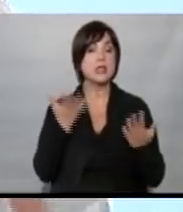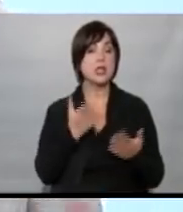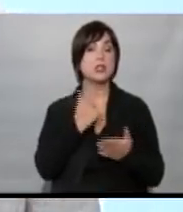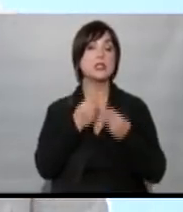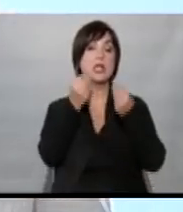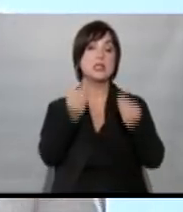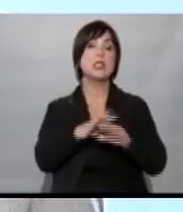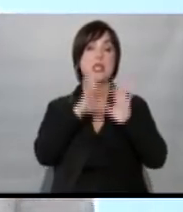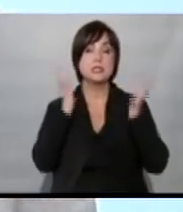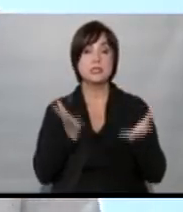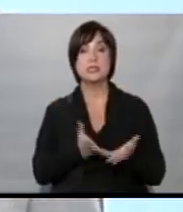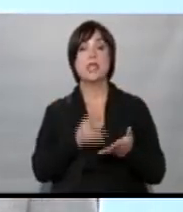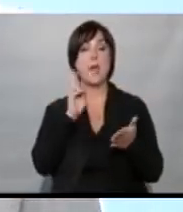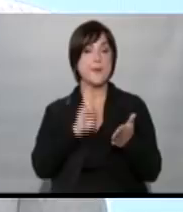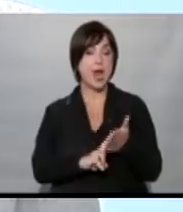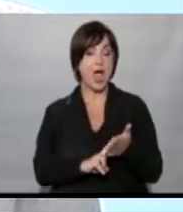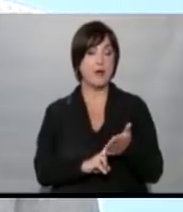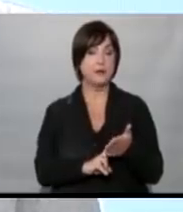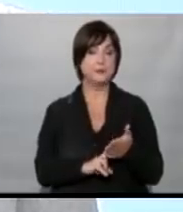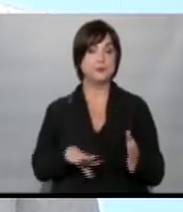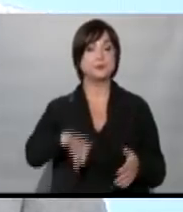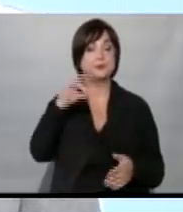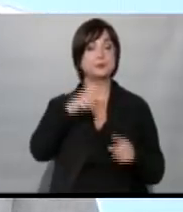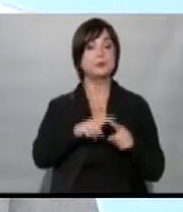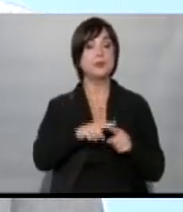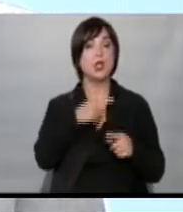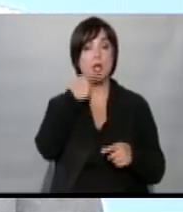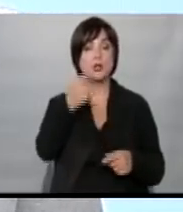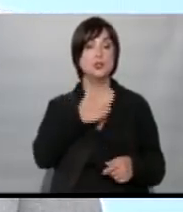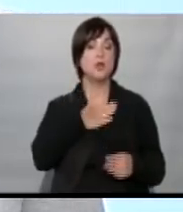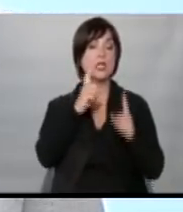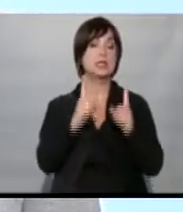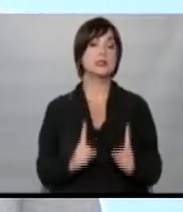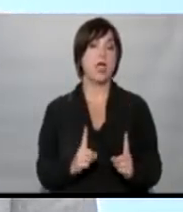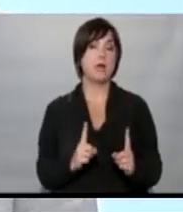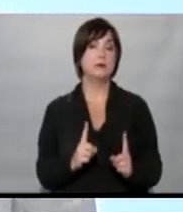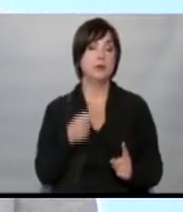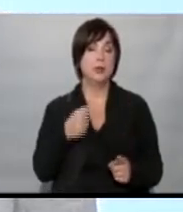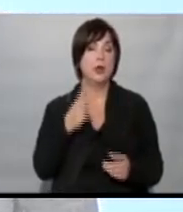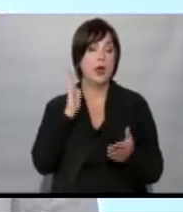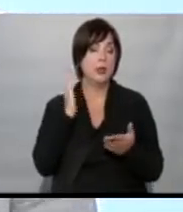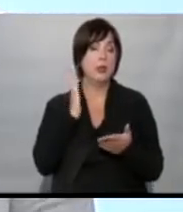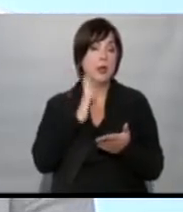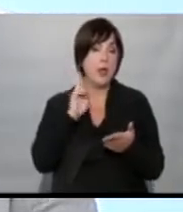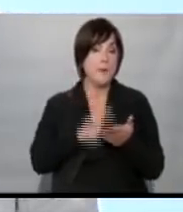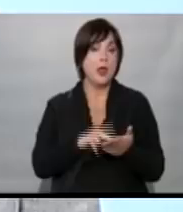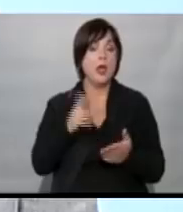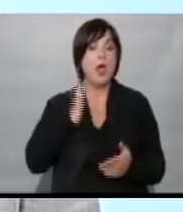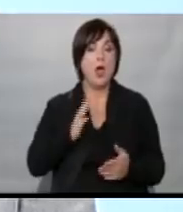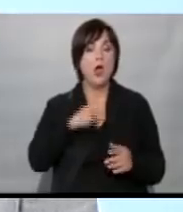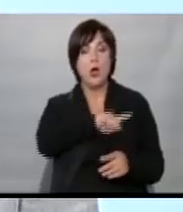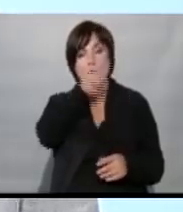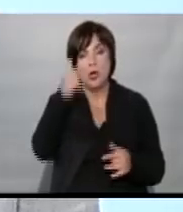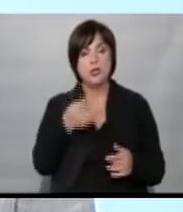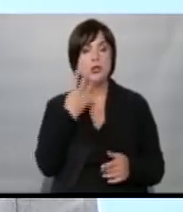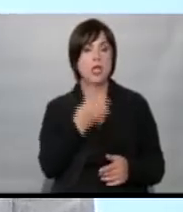ти се дадени сите максимални права, значи единствен начин ти да го изразиш твојот став, стегнатото право на граѓанинот уште од